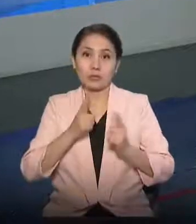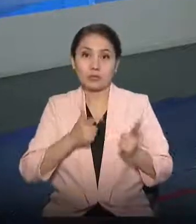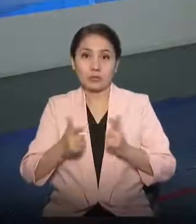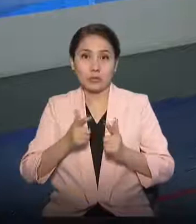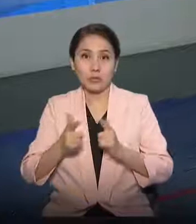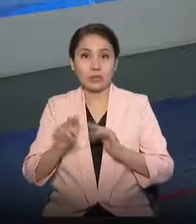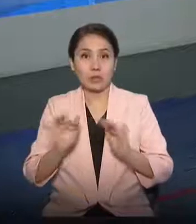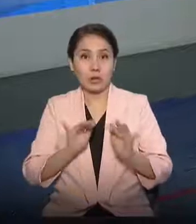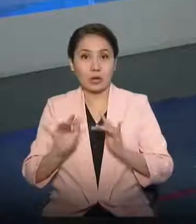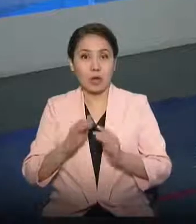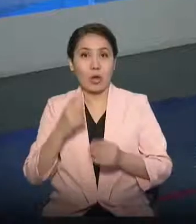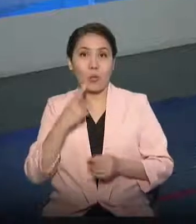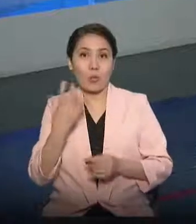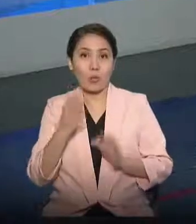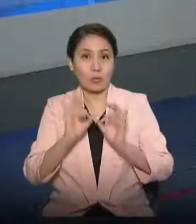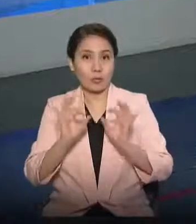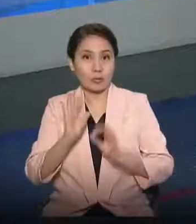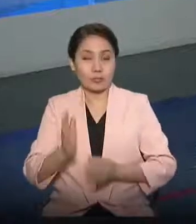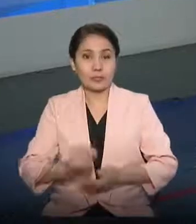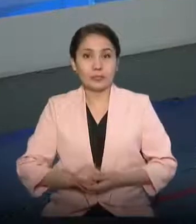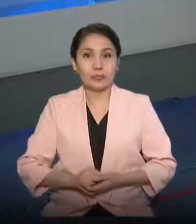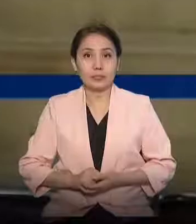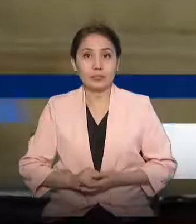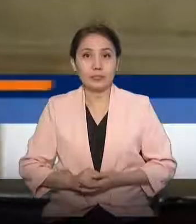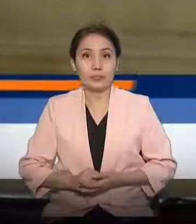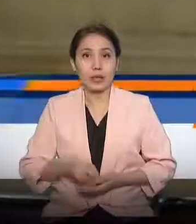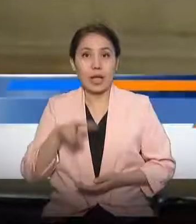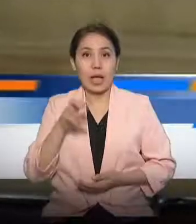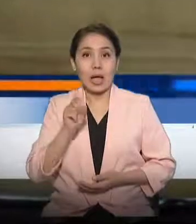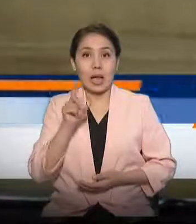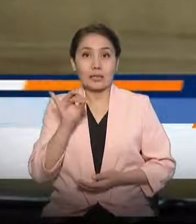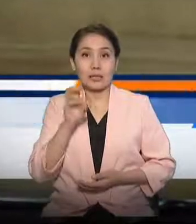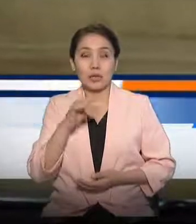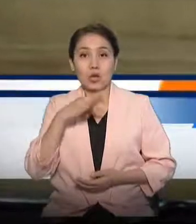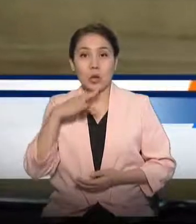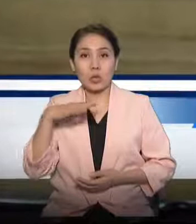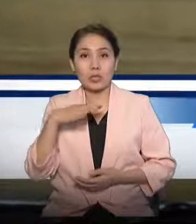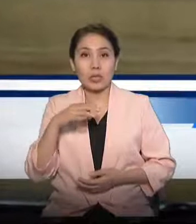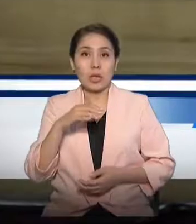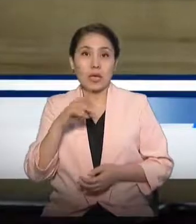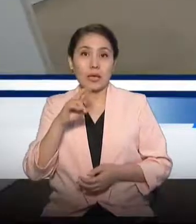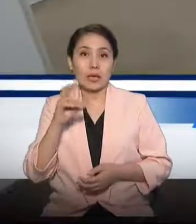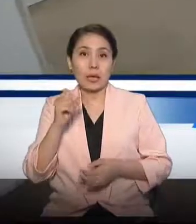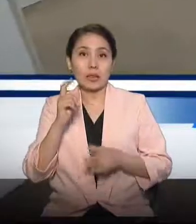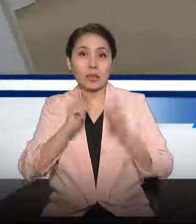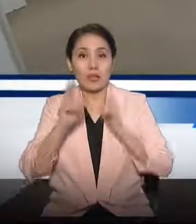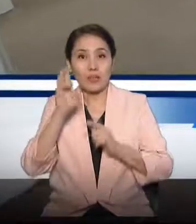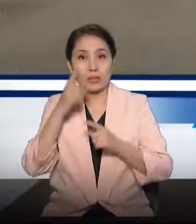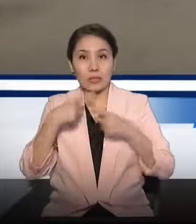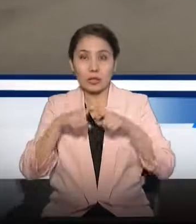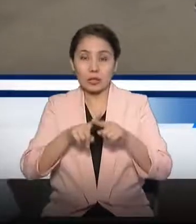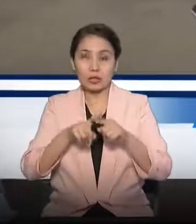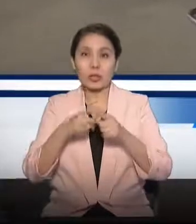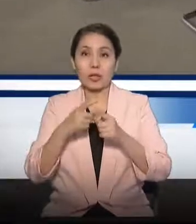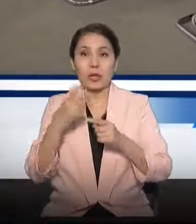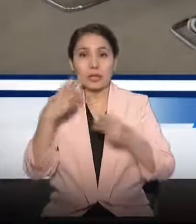tayyorgarlik jarayonlaridan muxbirimiz hikoya qiladi. Lazizbek Rossiya Federatsiyasining Vyatka davlat universitetida texnologiya,